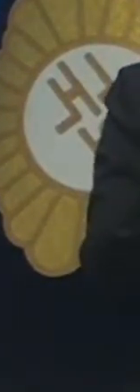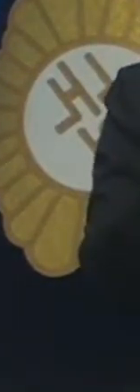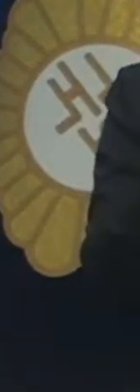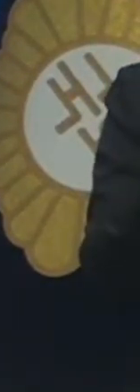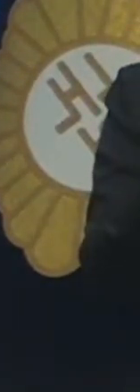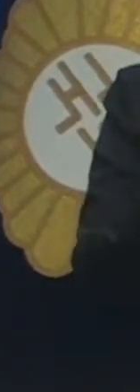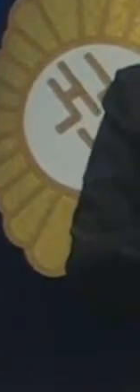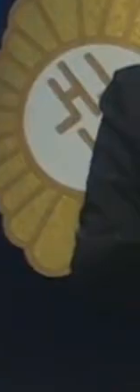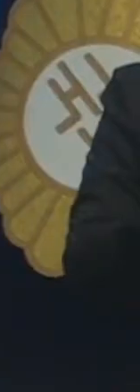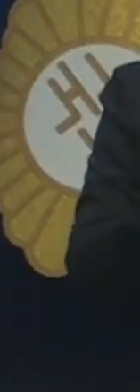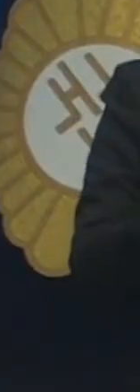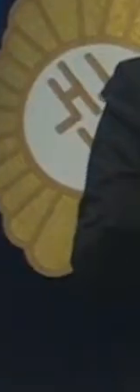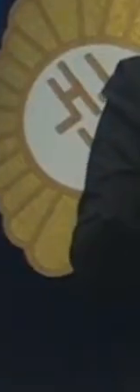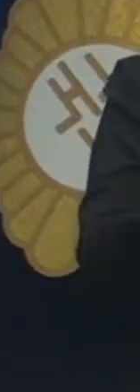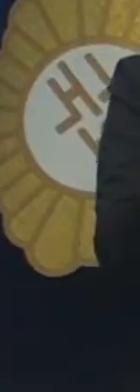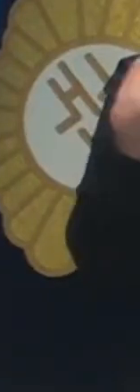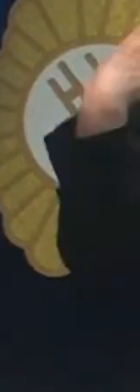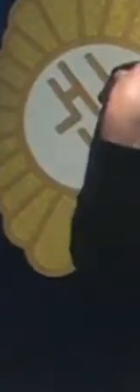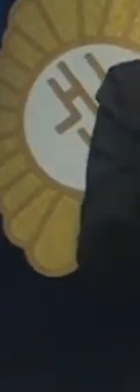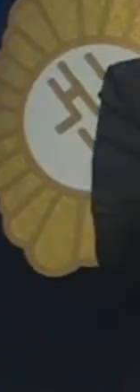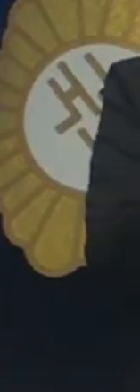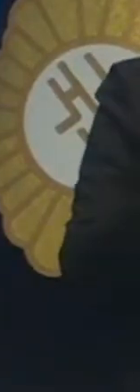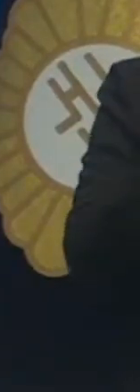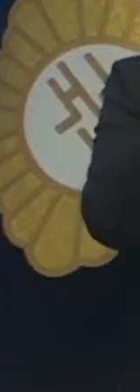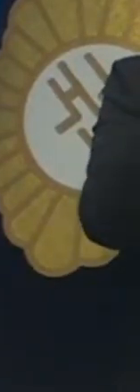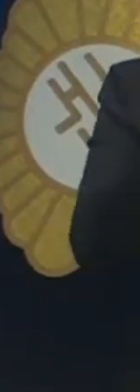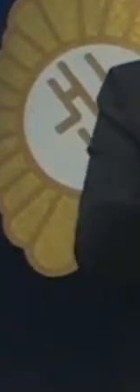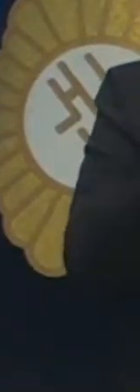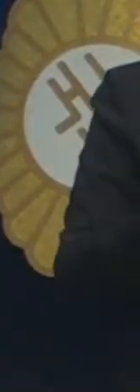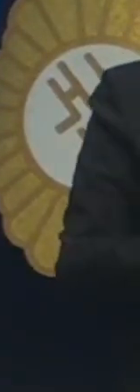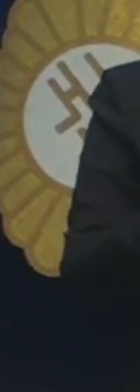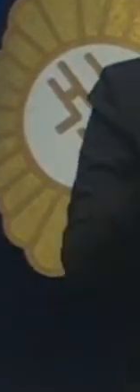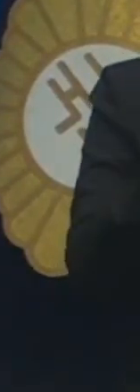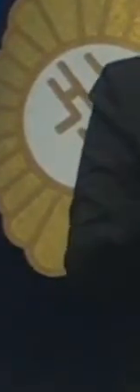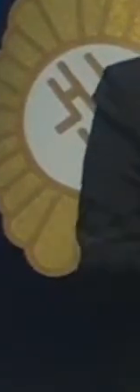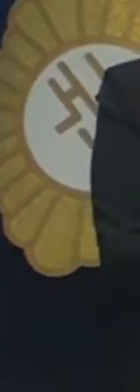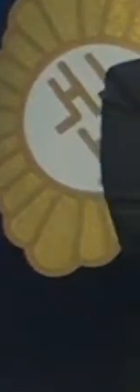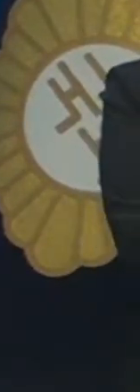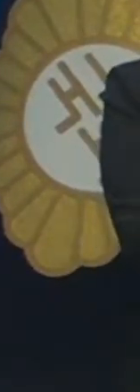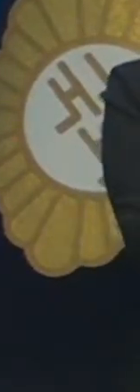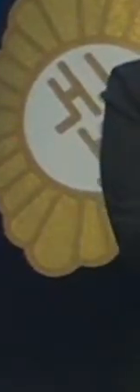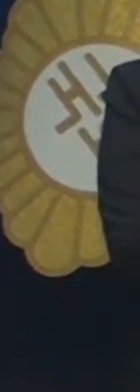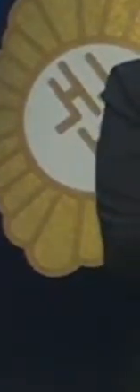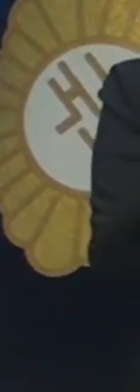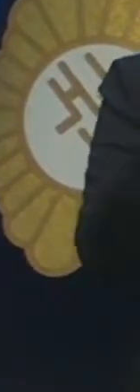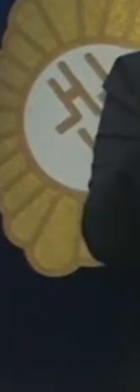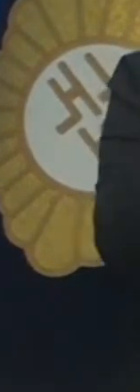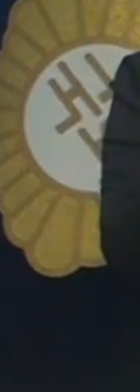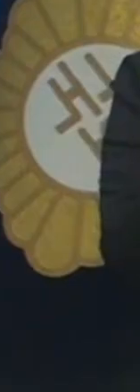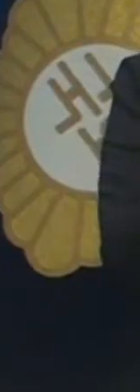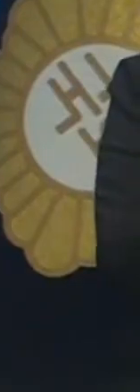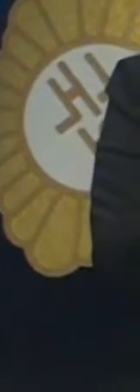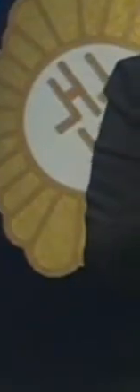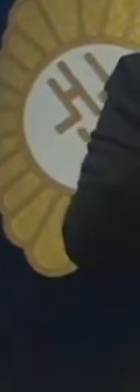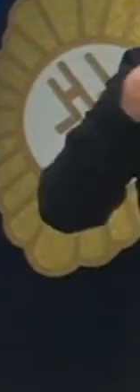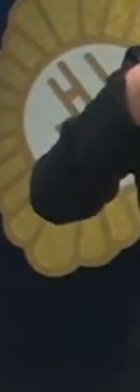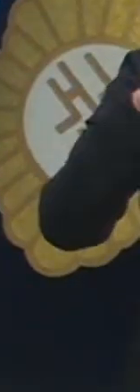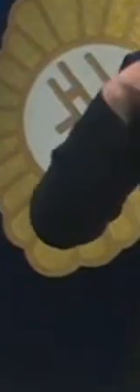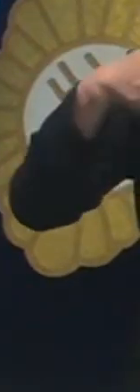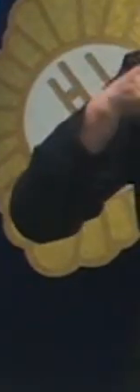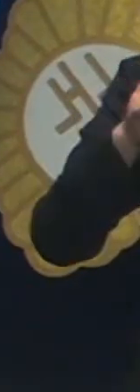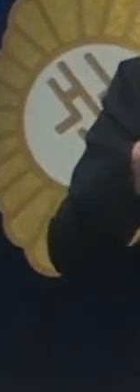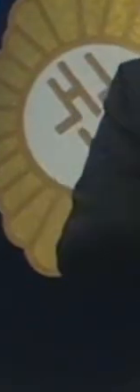홈플러스 대책위원장으로서 계속 지적해왔습니다. 홈플러스 사태는 단순히 사채 사기 발행의 피해자를